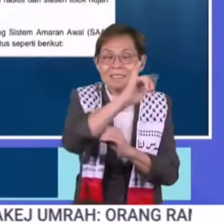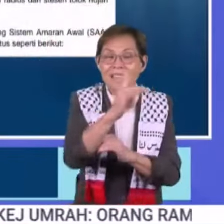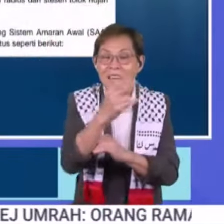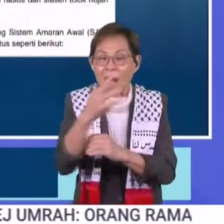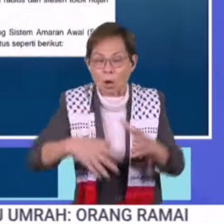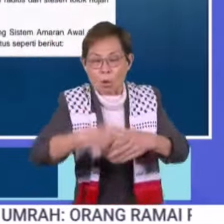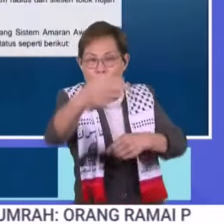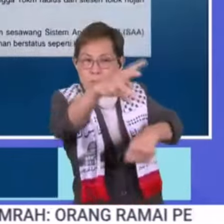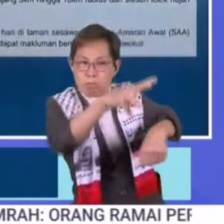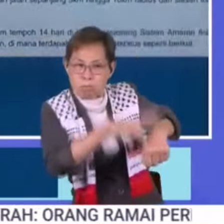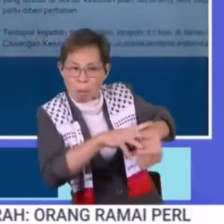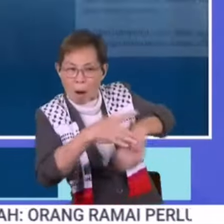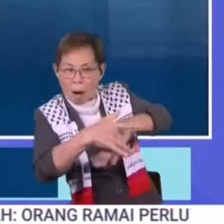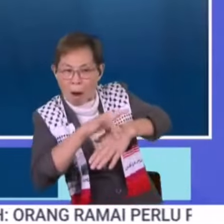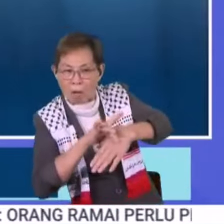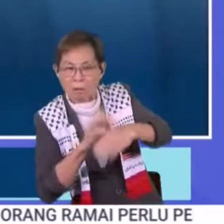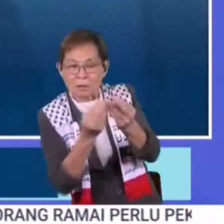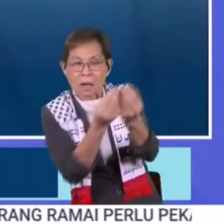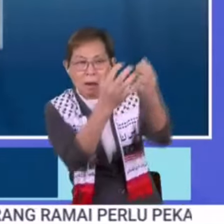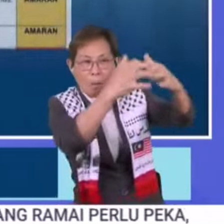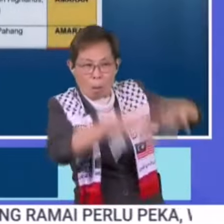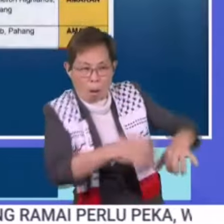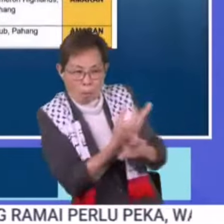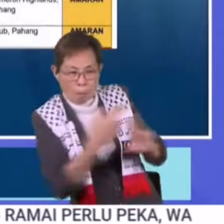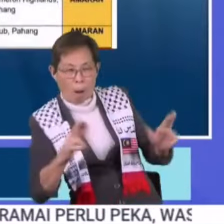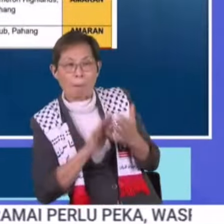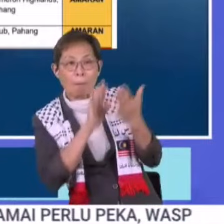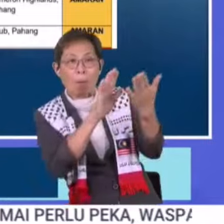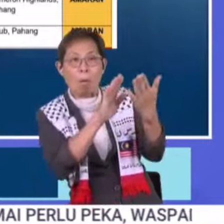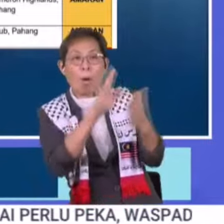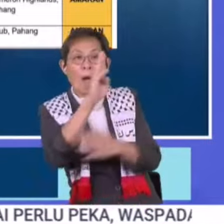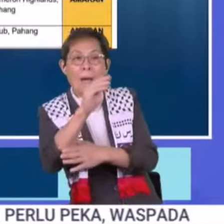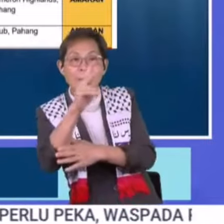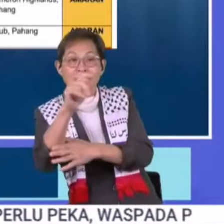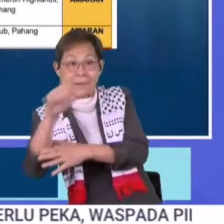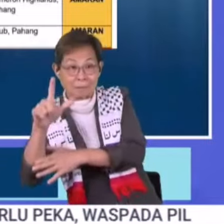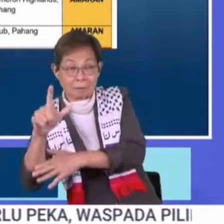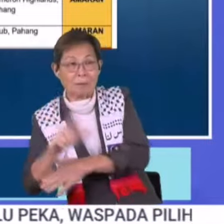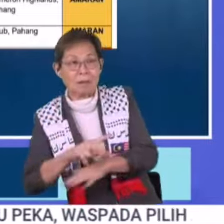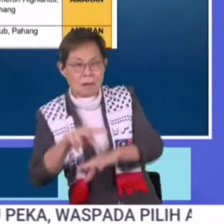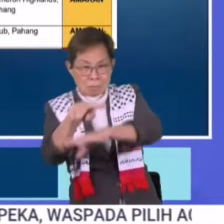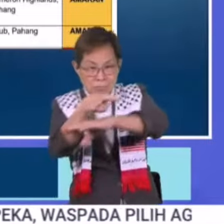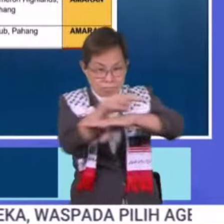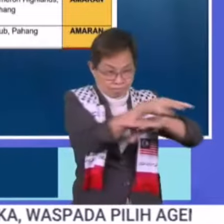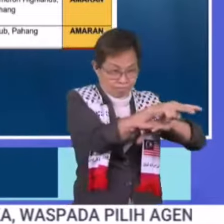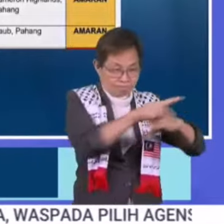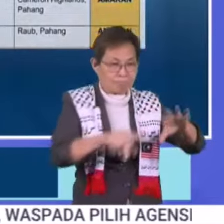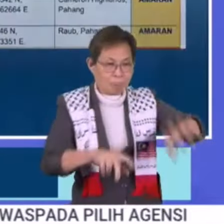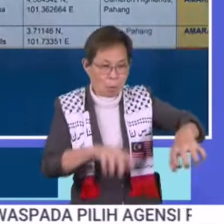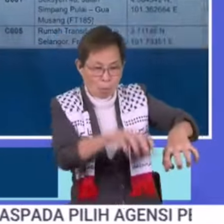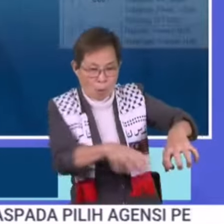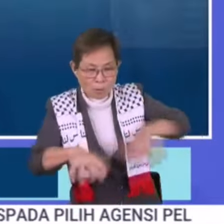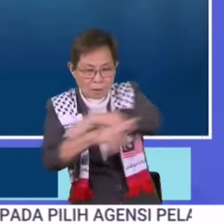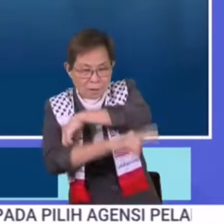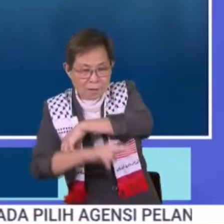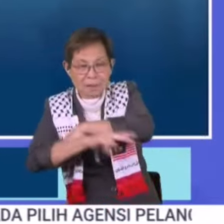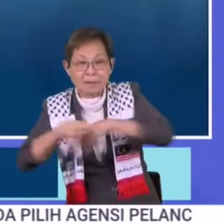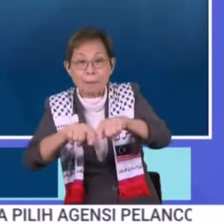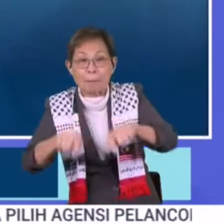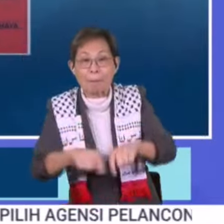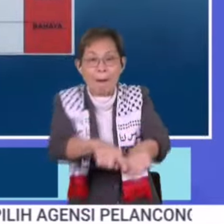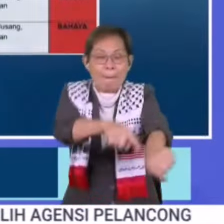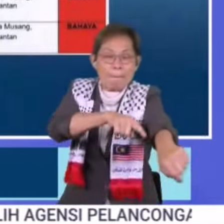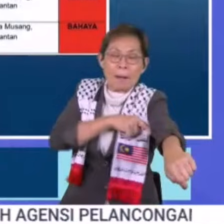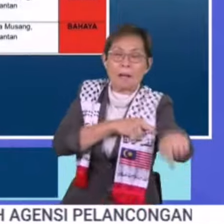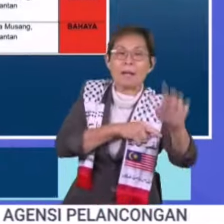JKR mengeluarkan amaran awal tanah runtuh sebagai persediaan menghadapi monsun timur laut. Pemantauan melibatkan daerah dan negeri di kawasan